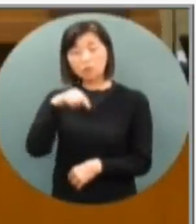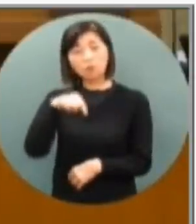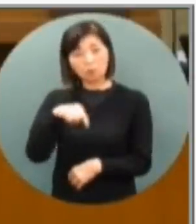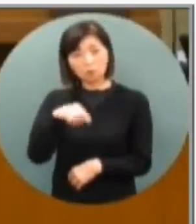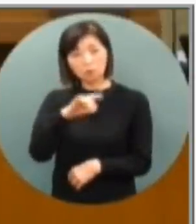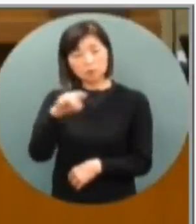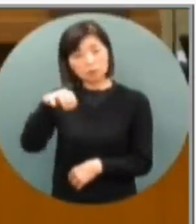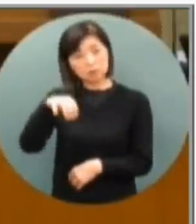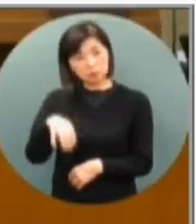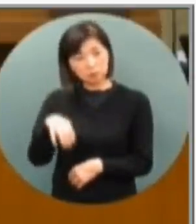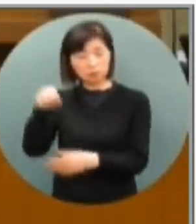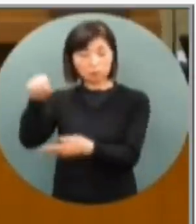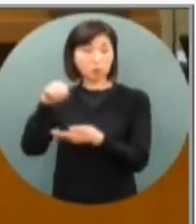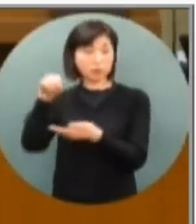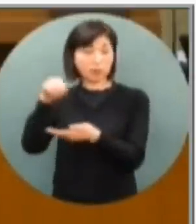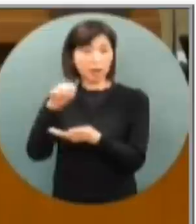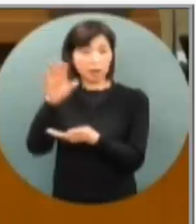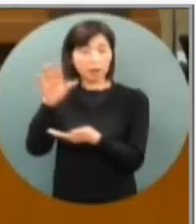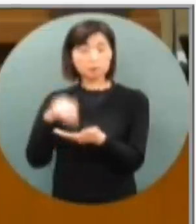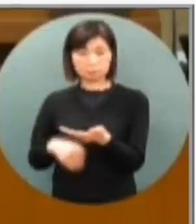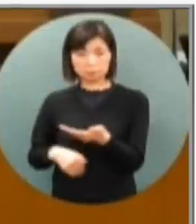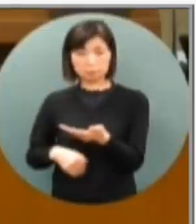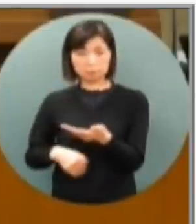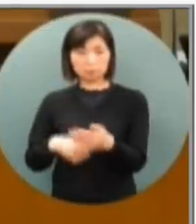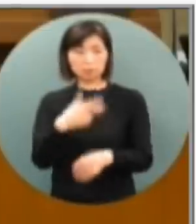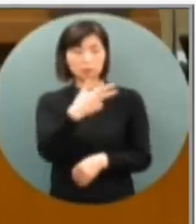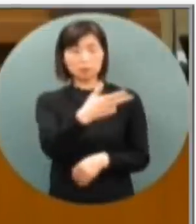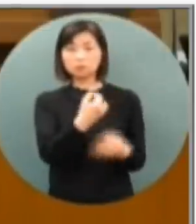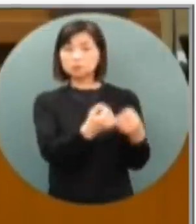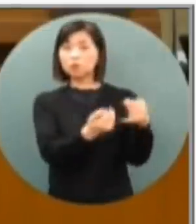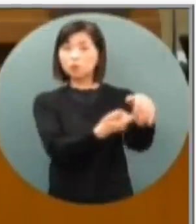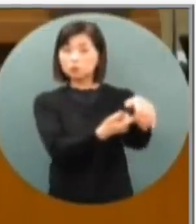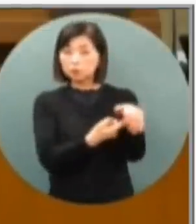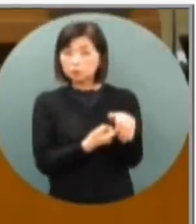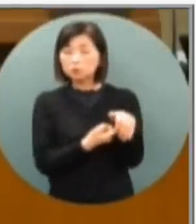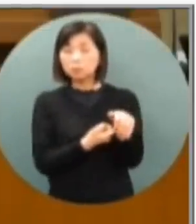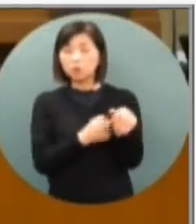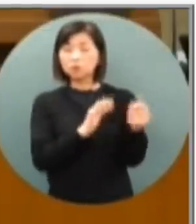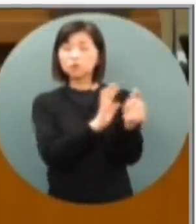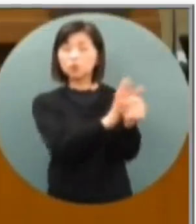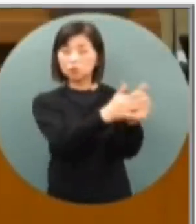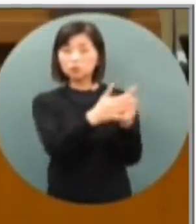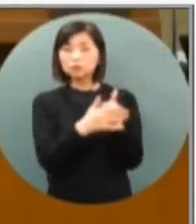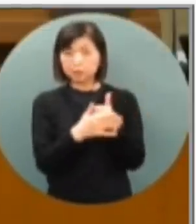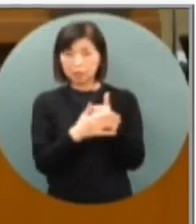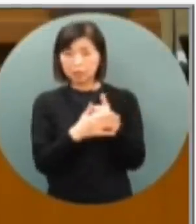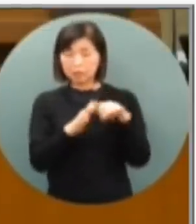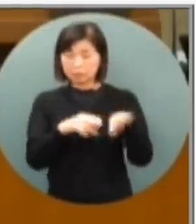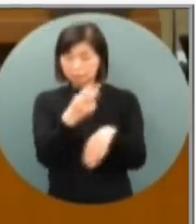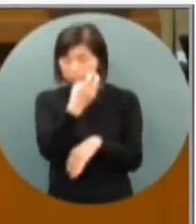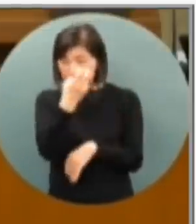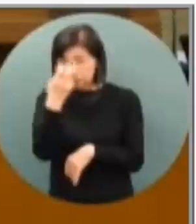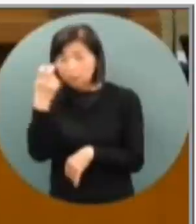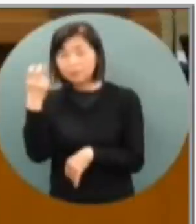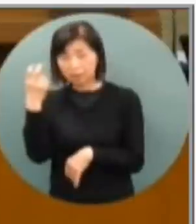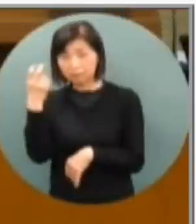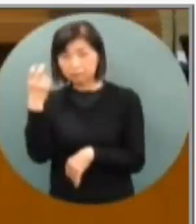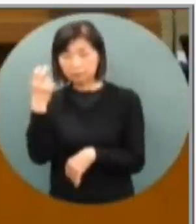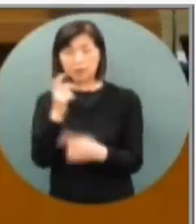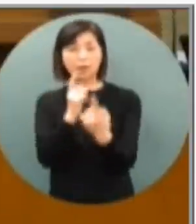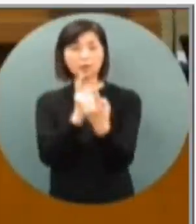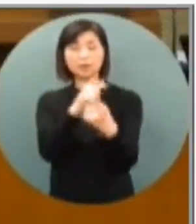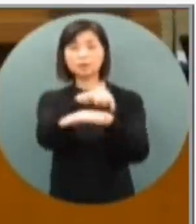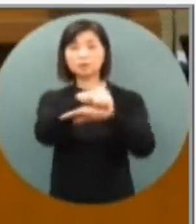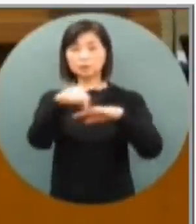、私どもも市町村等々も協力をしながら今モニタリングなどをしてですね、そうした対策